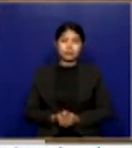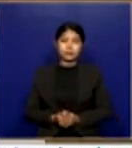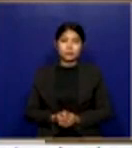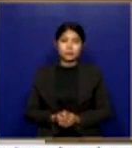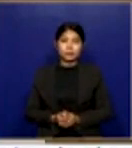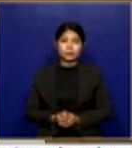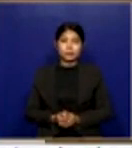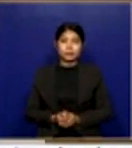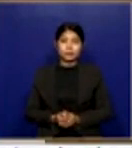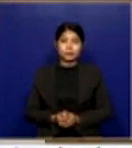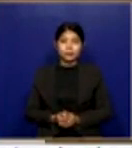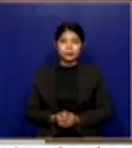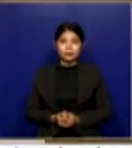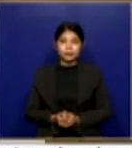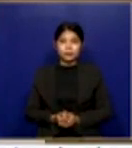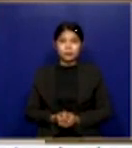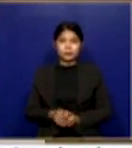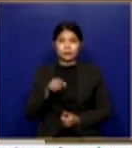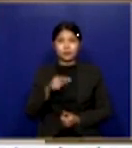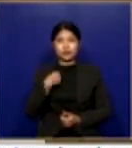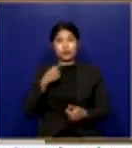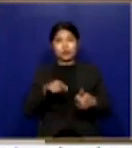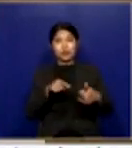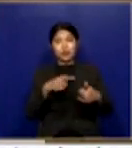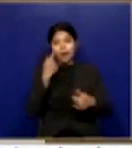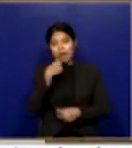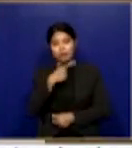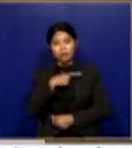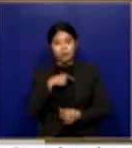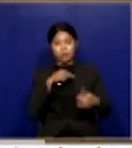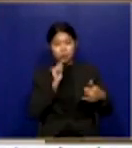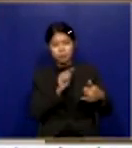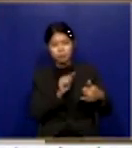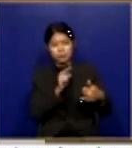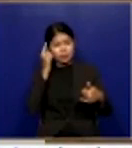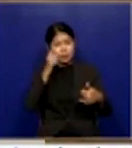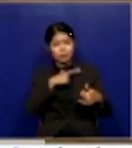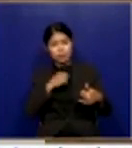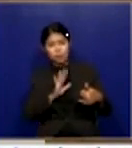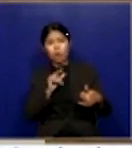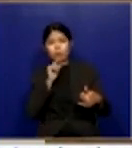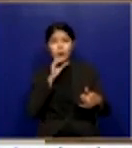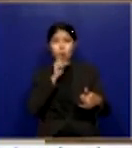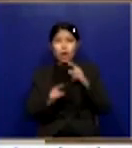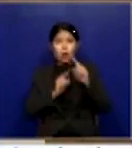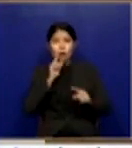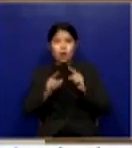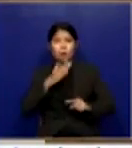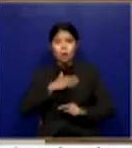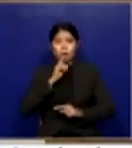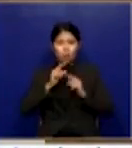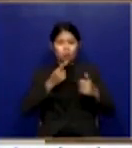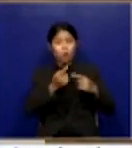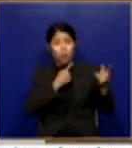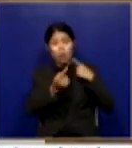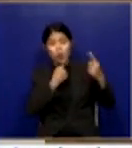พ.ยแต่ไม่ค่อยเห็นช่อกับผมแต่ในเรื่องเนี่ยก็มักจะพูดจะต่างๆแล้วก็โจมตีผมมันสม่ำเสมอตลอด